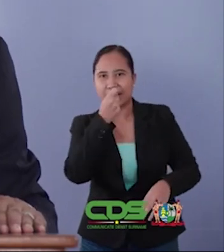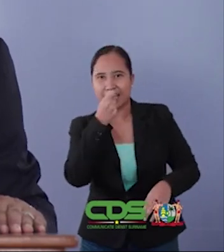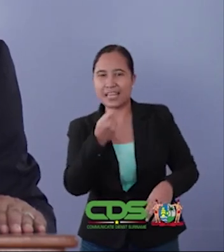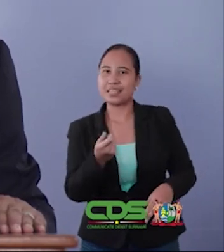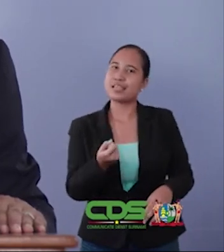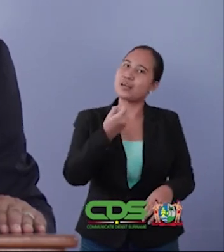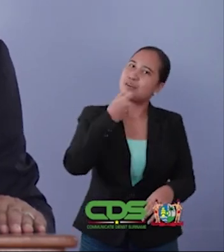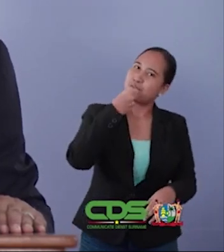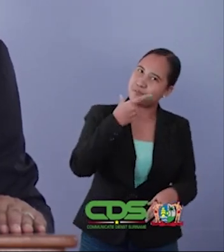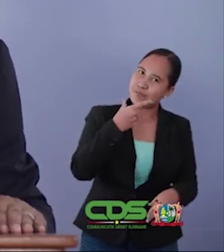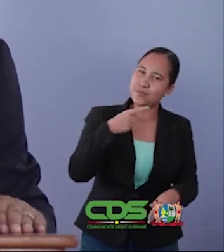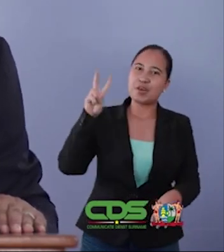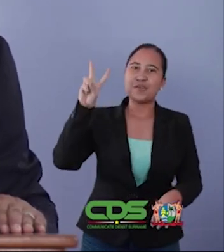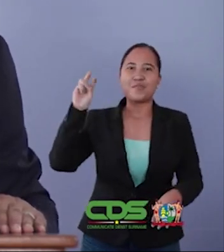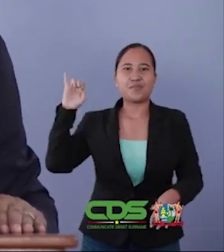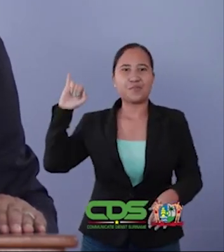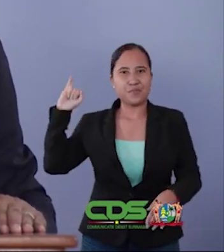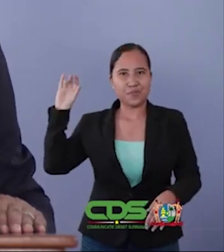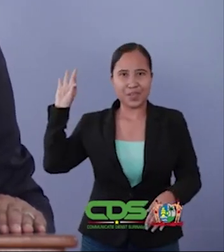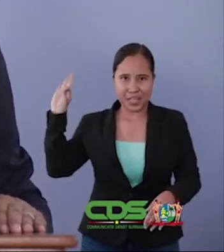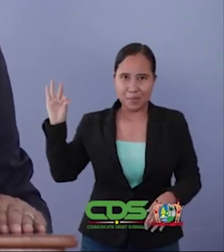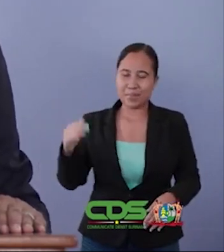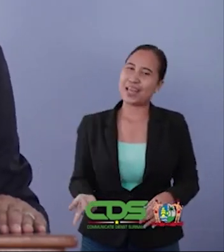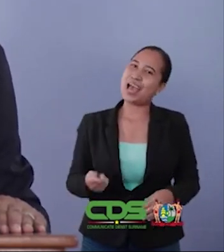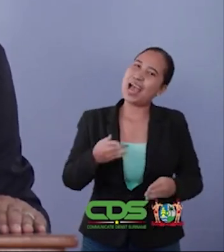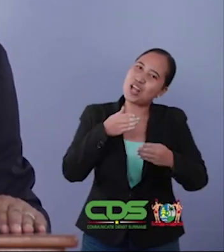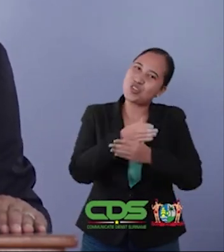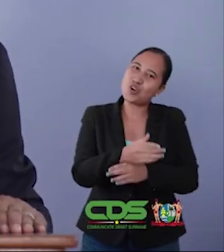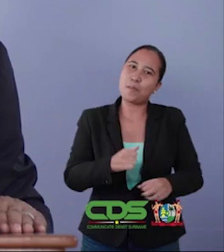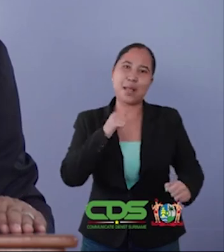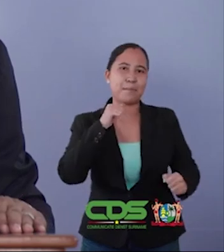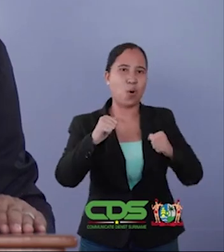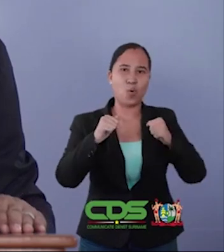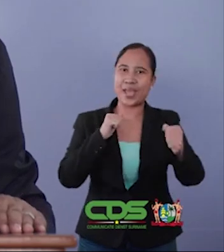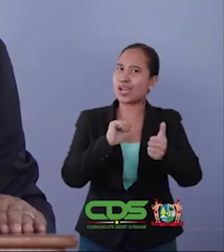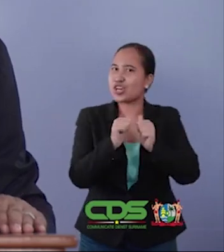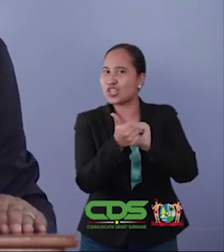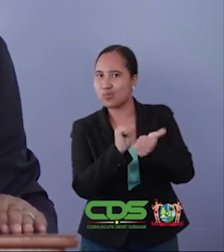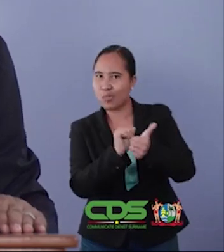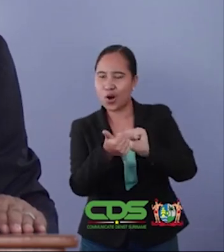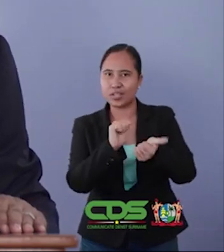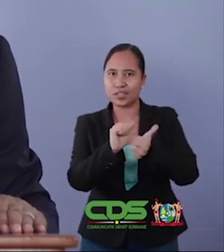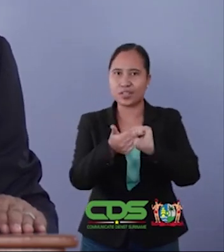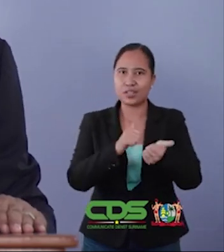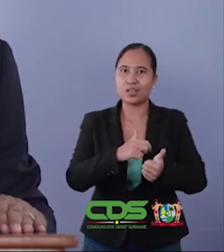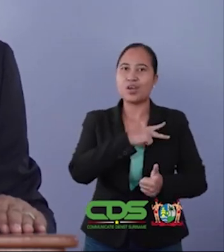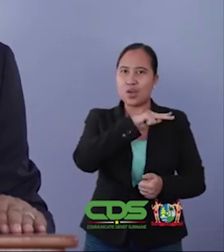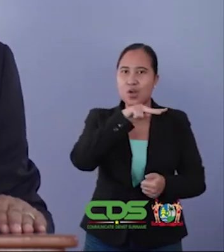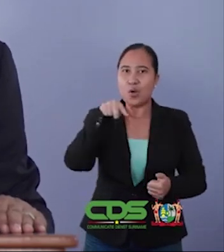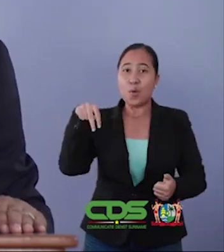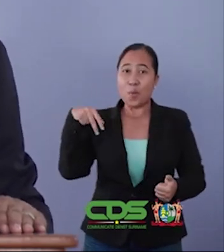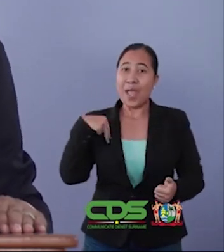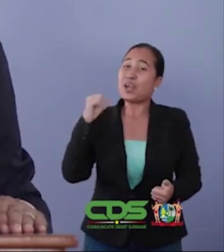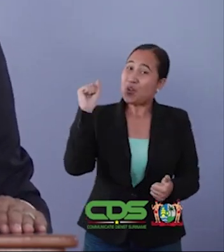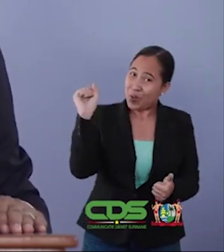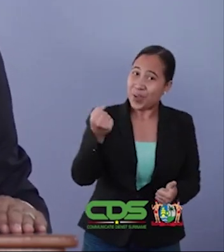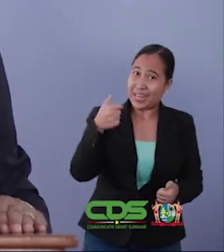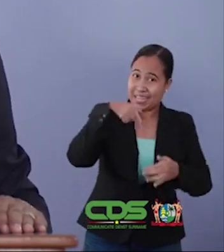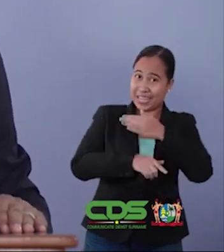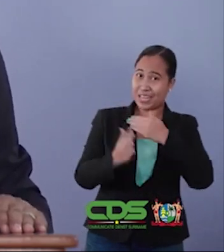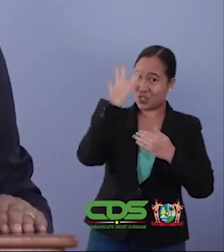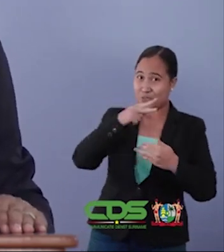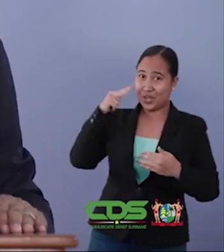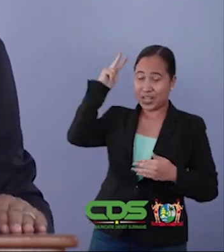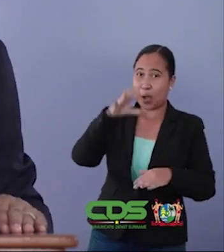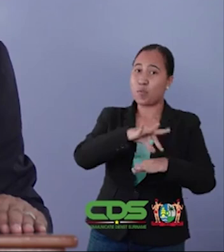vitamines tot jezelf en blijf bewegen. We hebben alle randvoorwaarden in Suriname om gezond te kunnen leven.